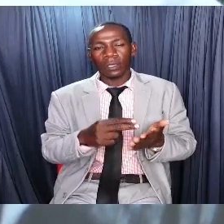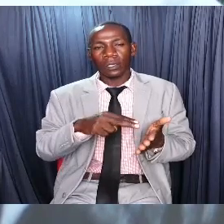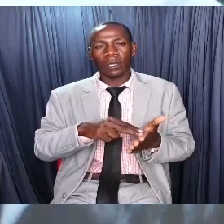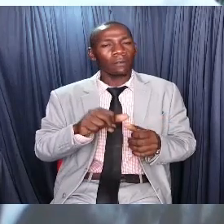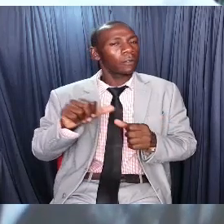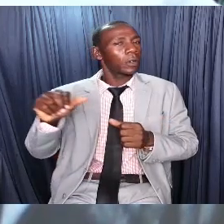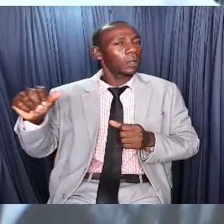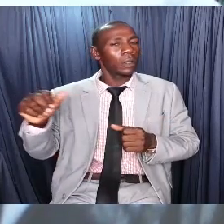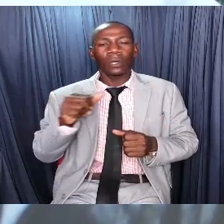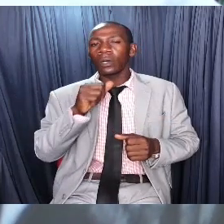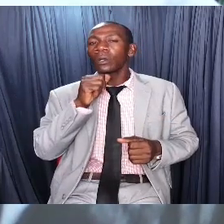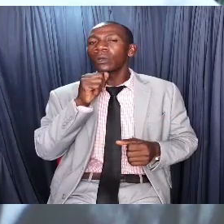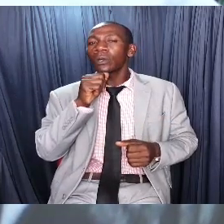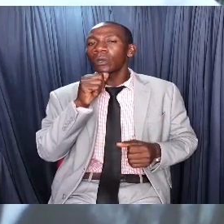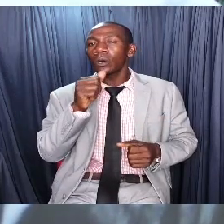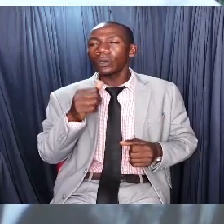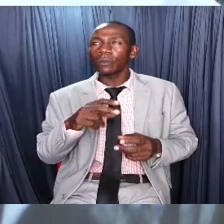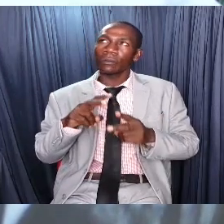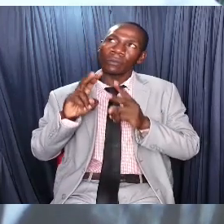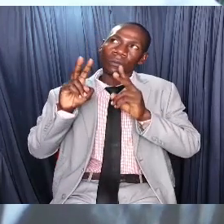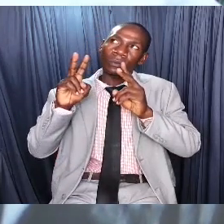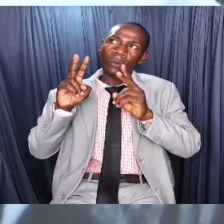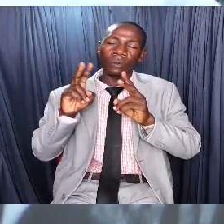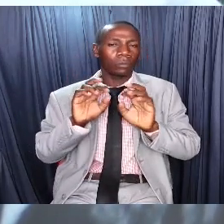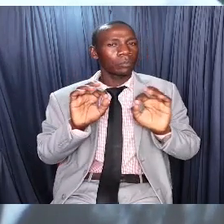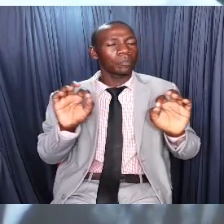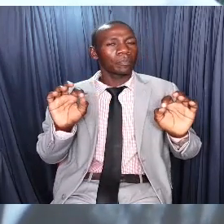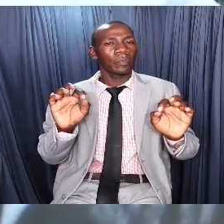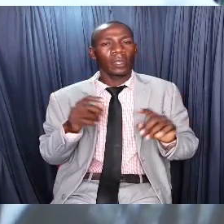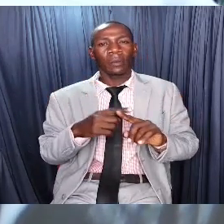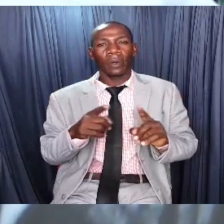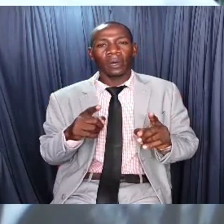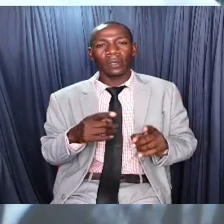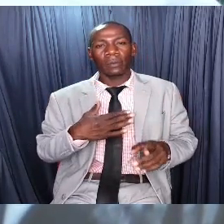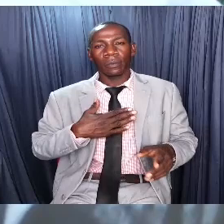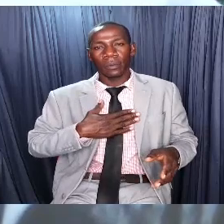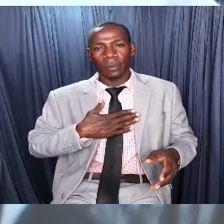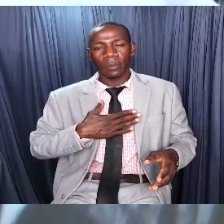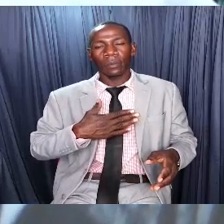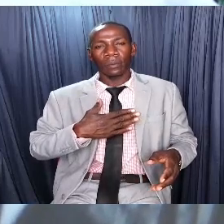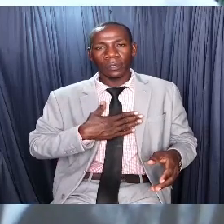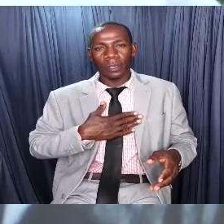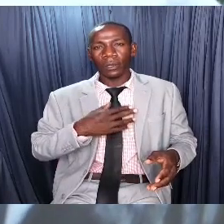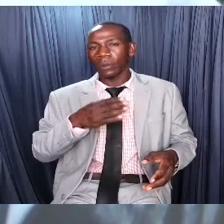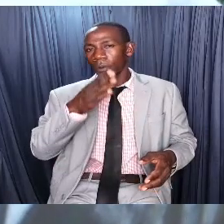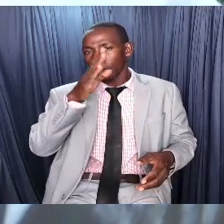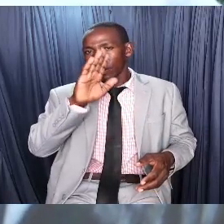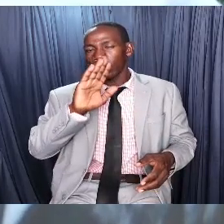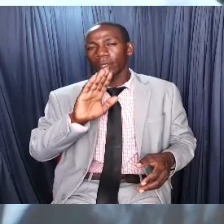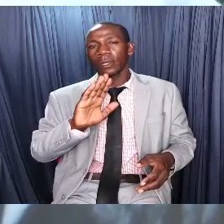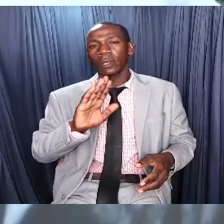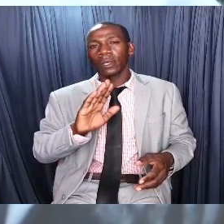mbali, wala hakudhubutu hata kuinua macho yake mbinguni, bali alijipiga piga kifua akisema, Ee